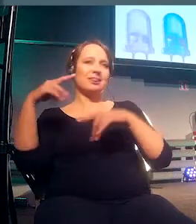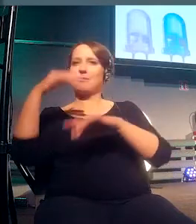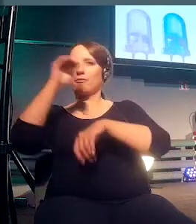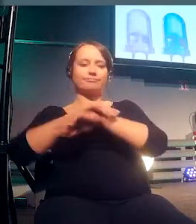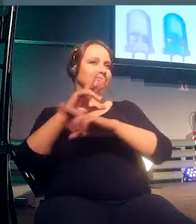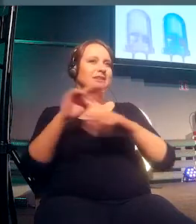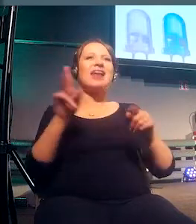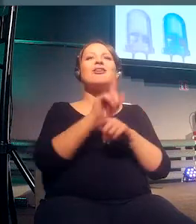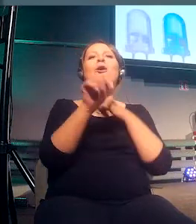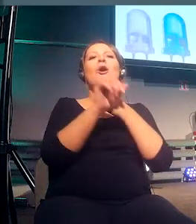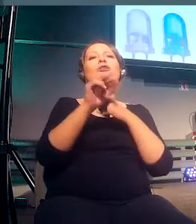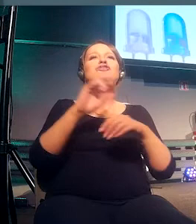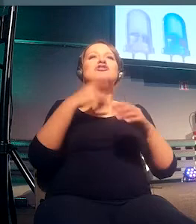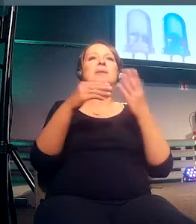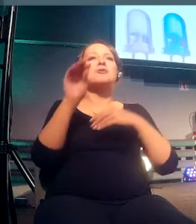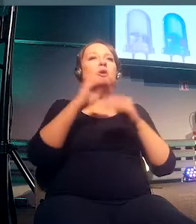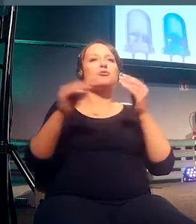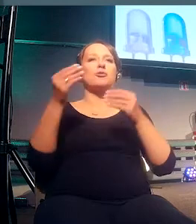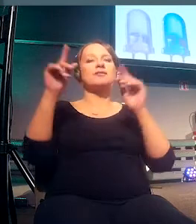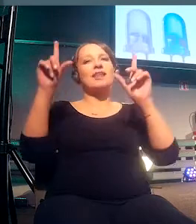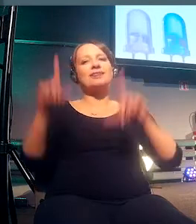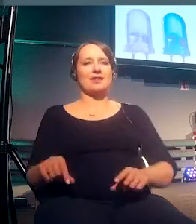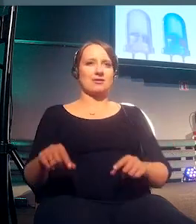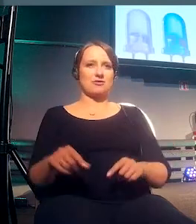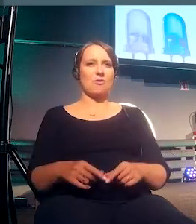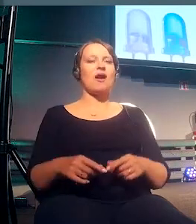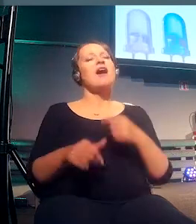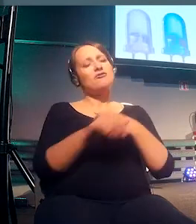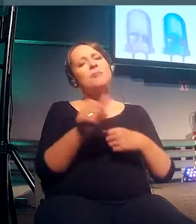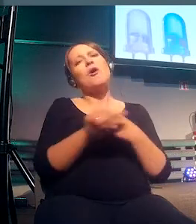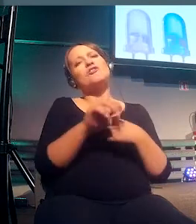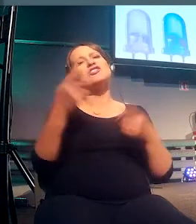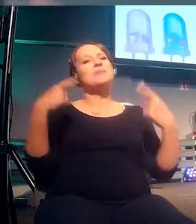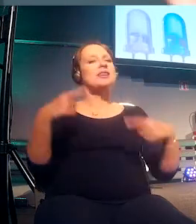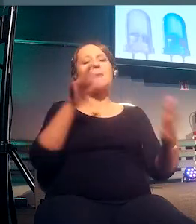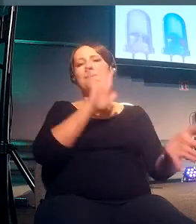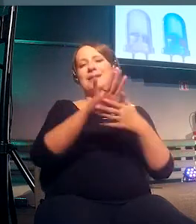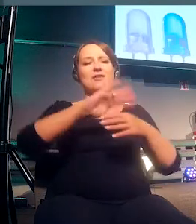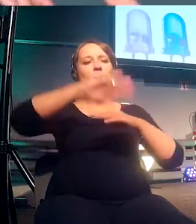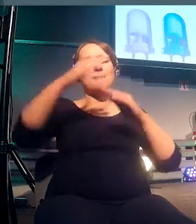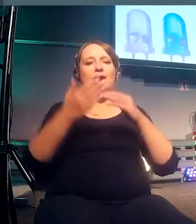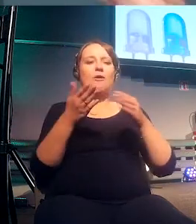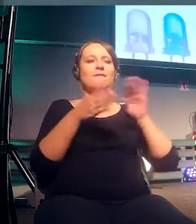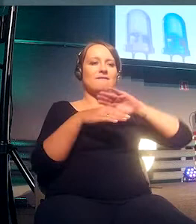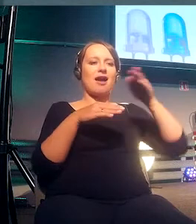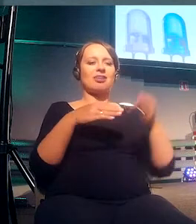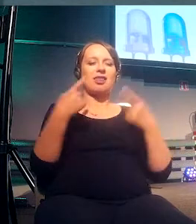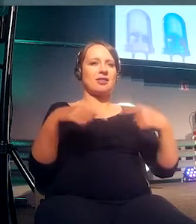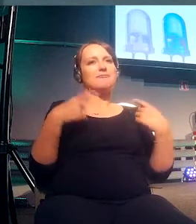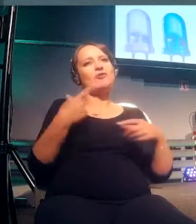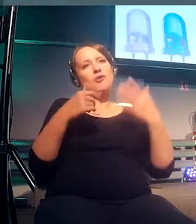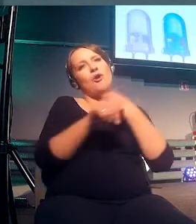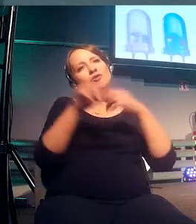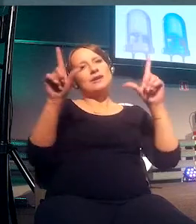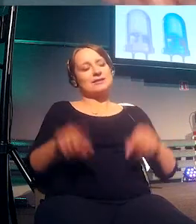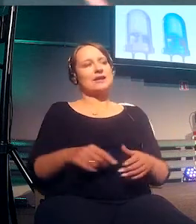produkująca tańsze produkty niż normalnie, które były tańsze ze względu na brak opakowań. Czyli na tamtym rynku, jakby w momencie, kiedy ten